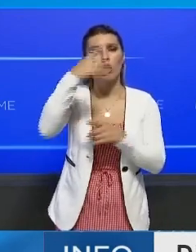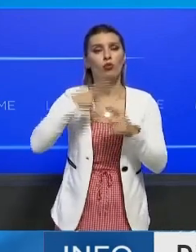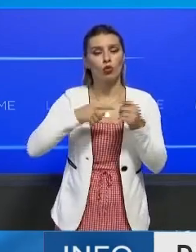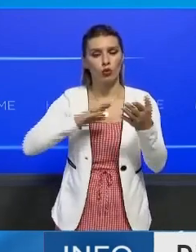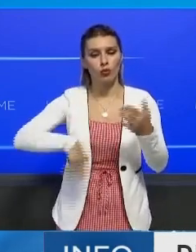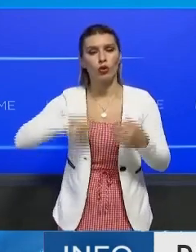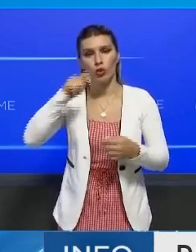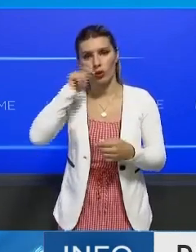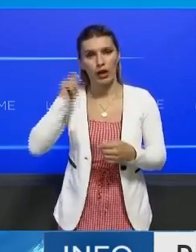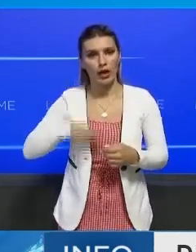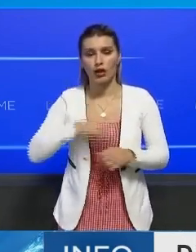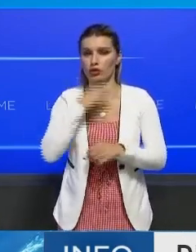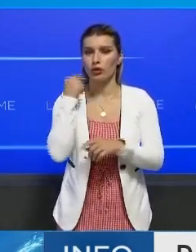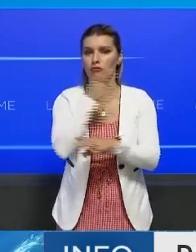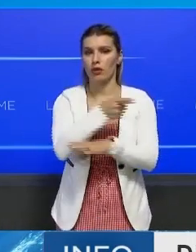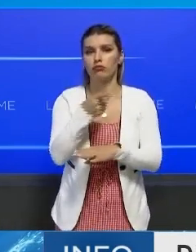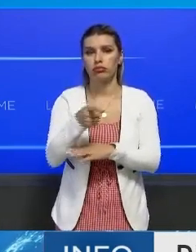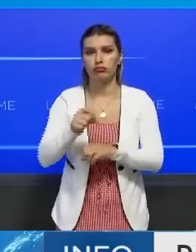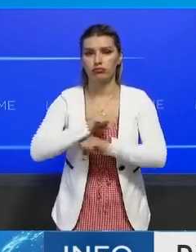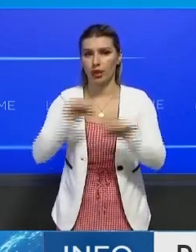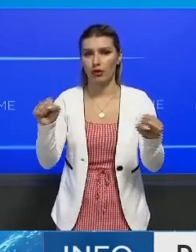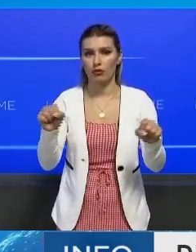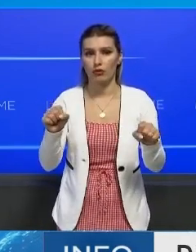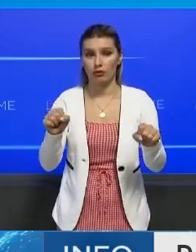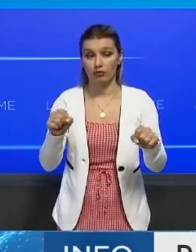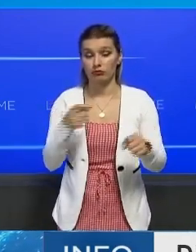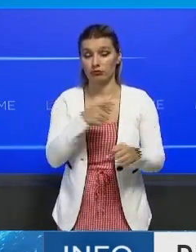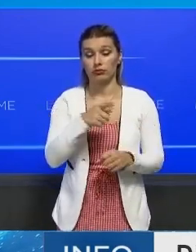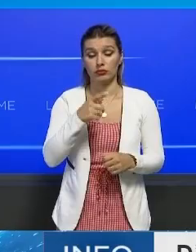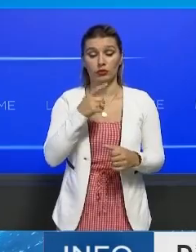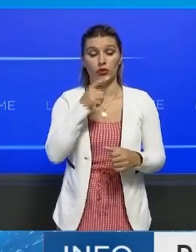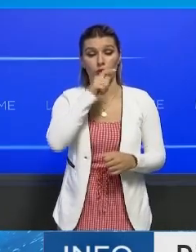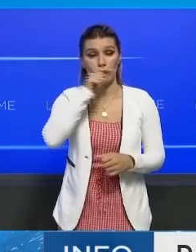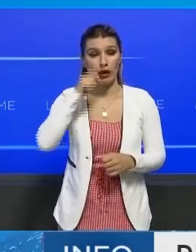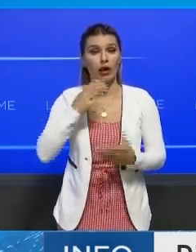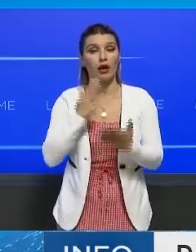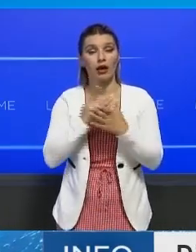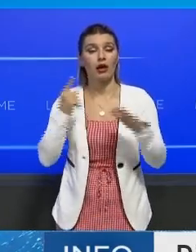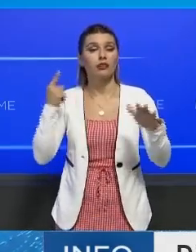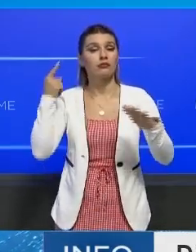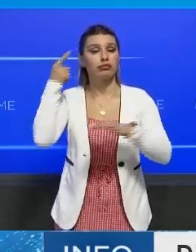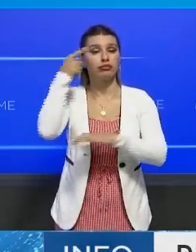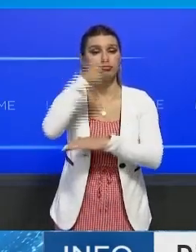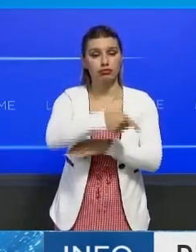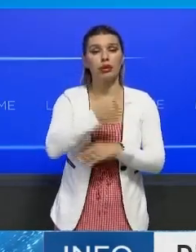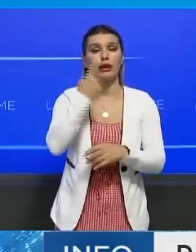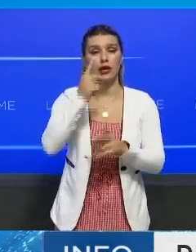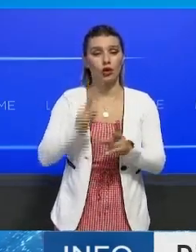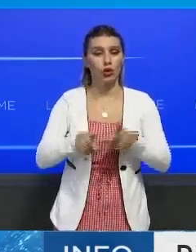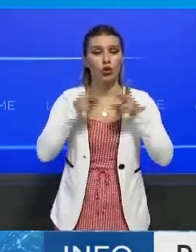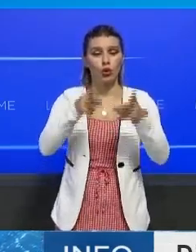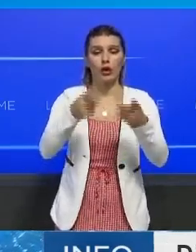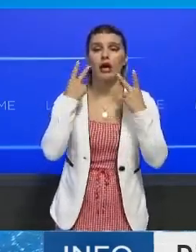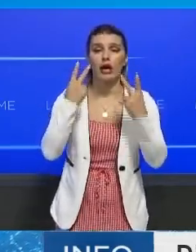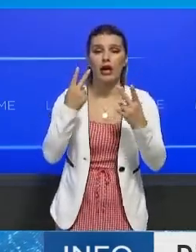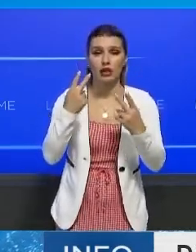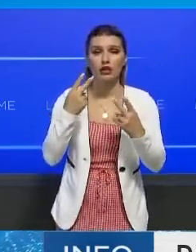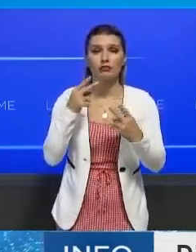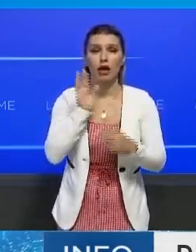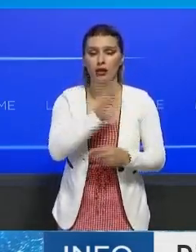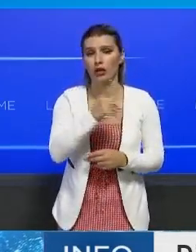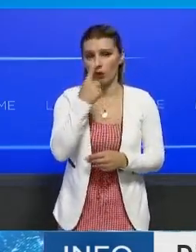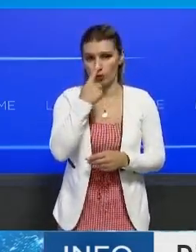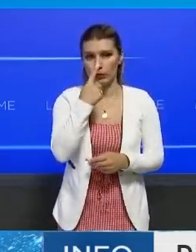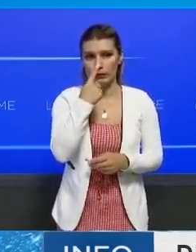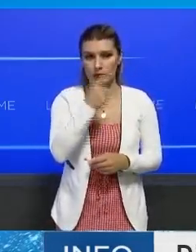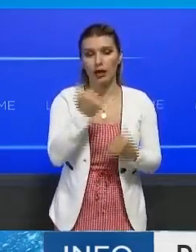të Ukrainës. Forcat ukrainase kanë goditur me raketa me rrezet të gjatë veprimi një urë të rëndësishme në qytetin Herson,